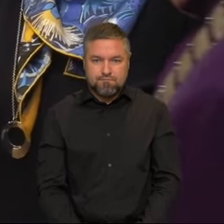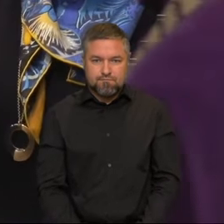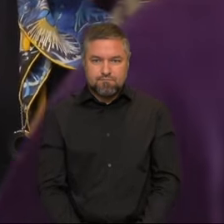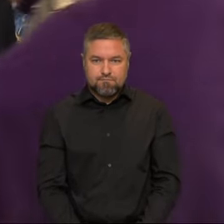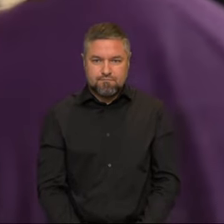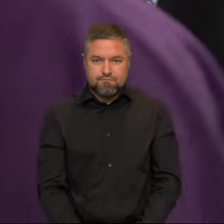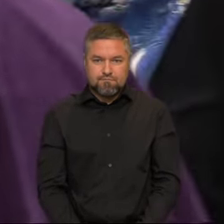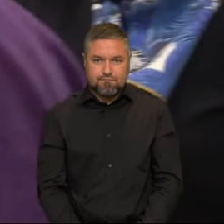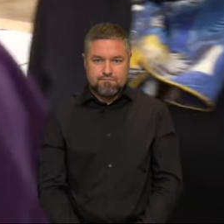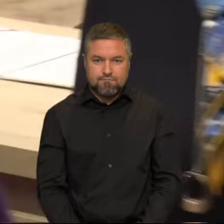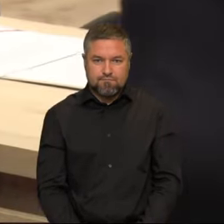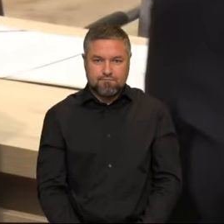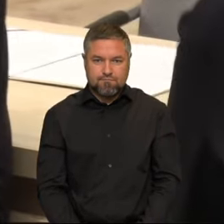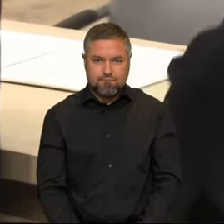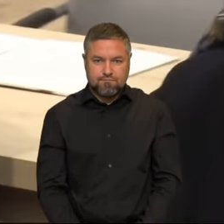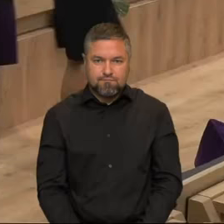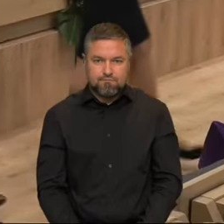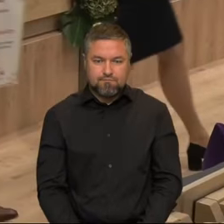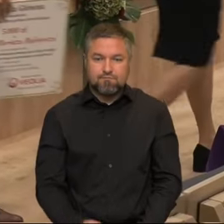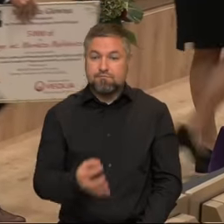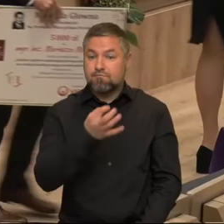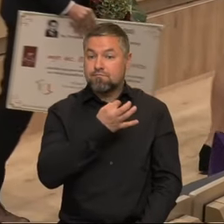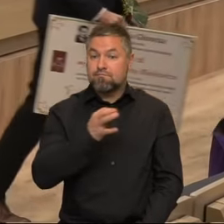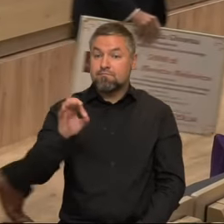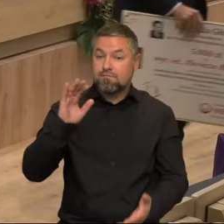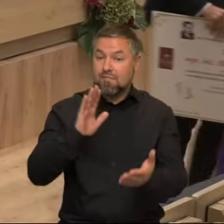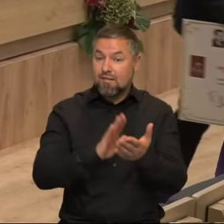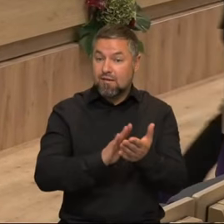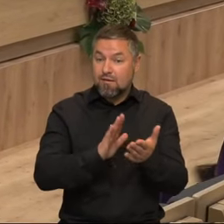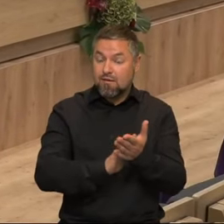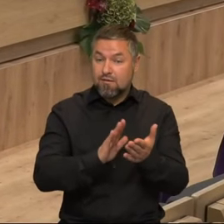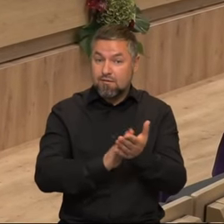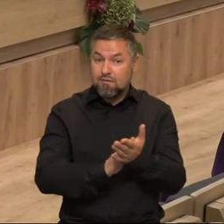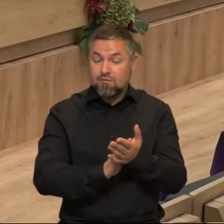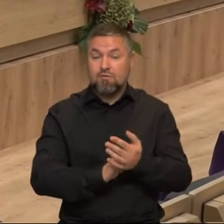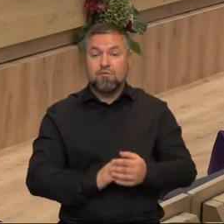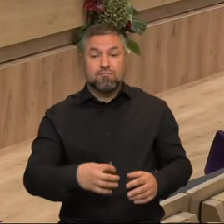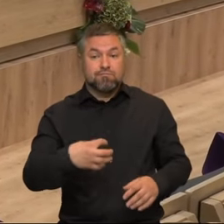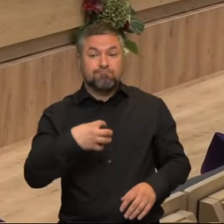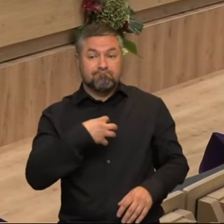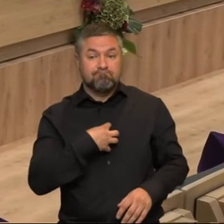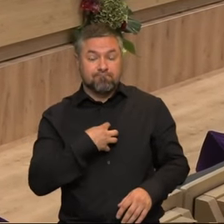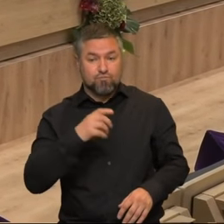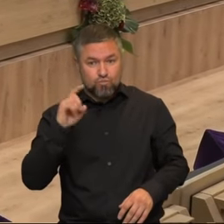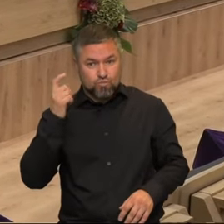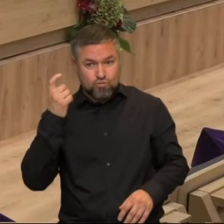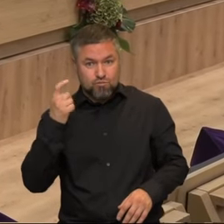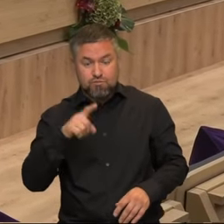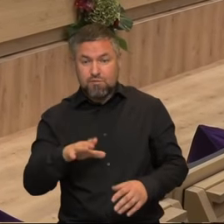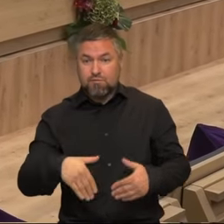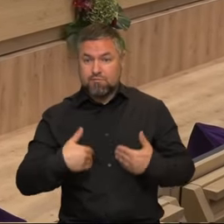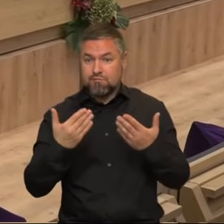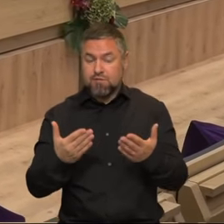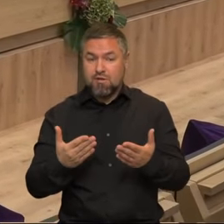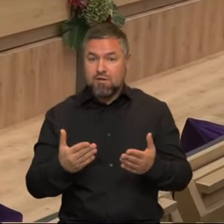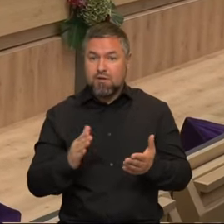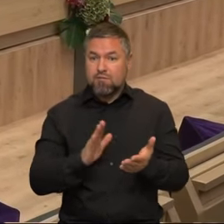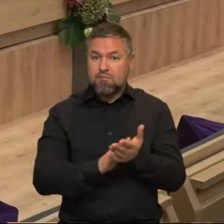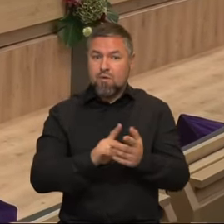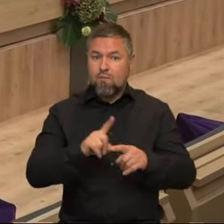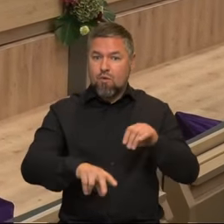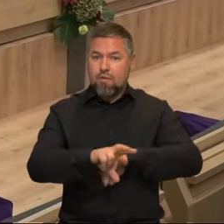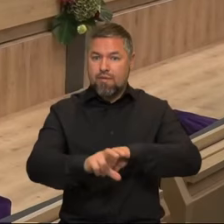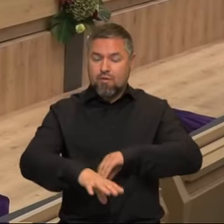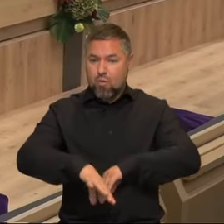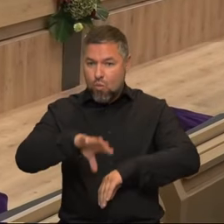Gratulacje i dziękuję. Specjalna nagroda Jego Magnificencji Rektora oraz wręczenie upominku od Rady